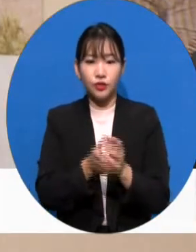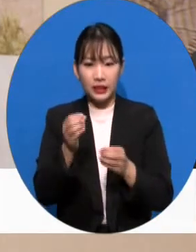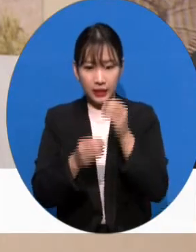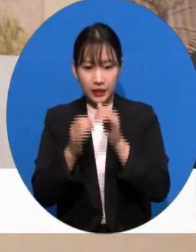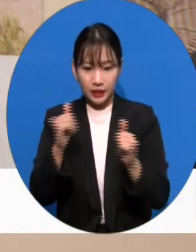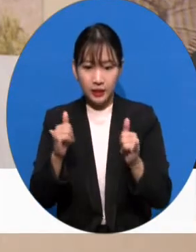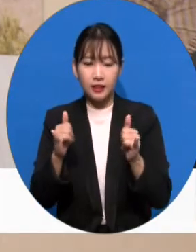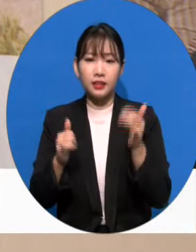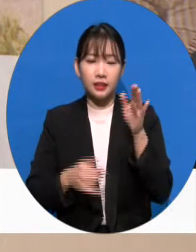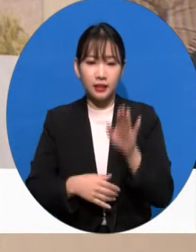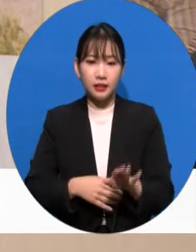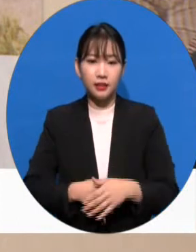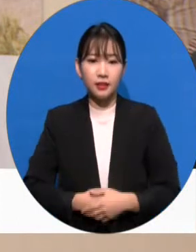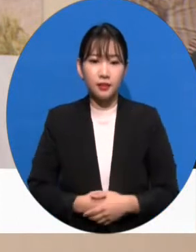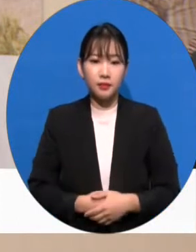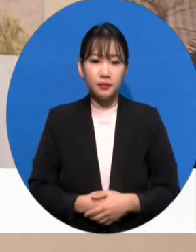친구이기도 하고,